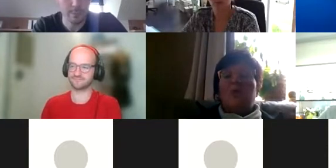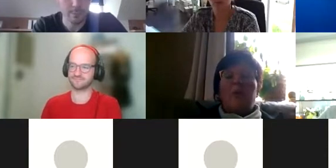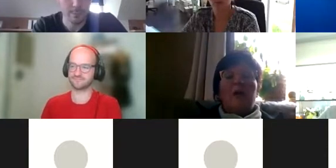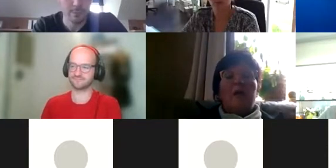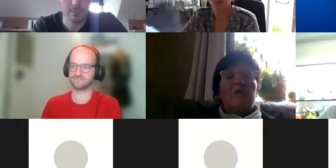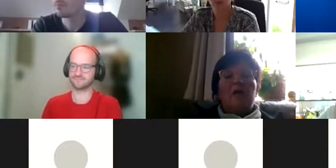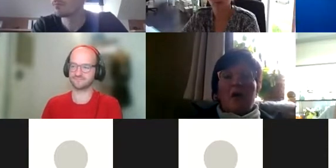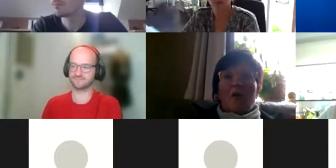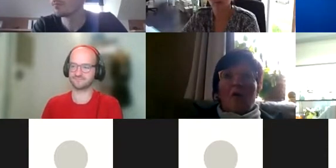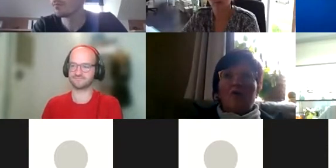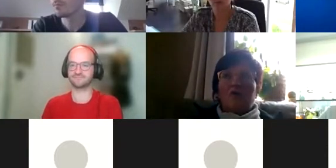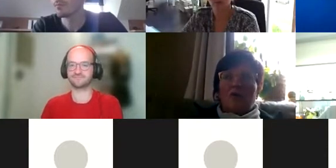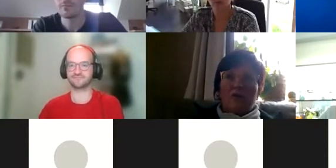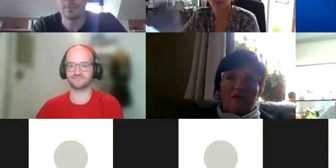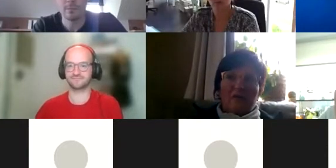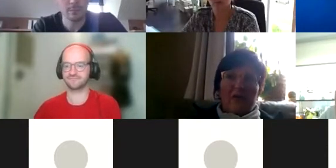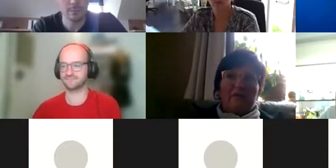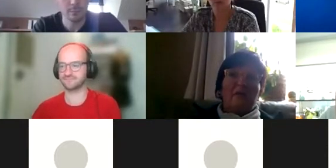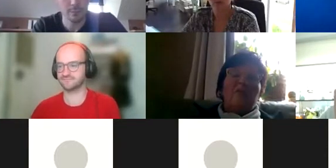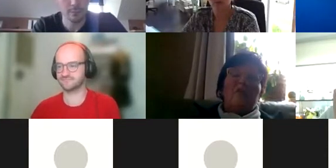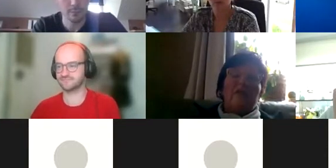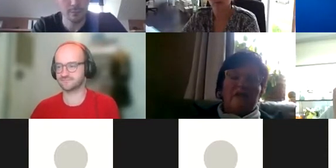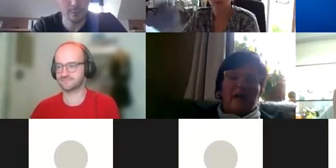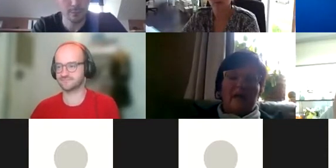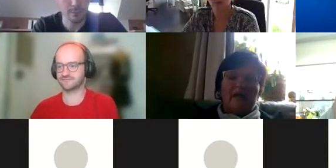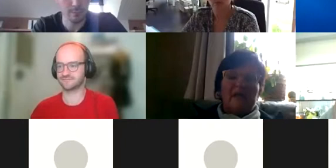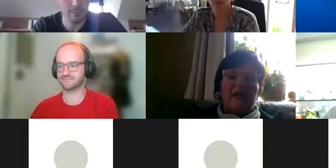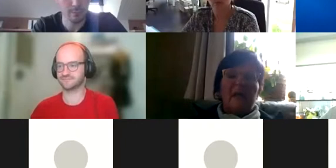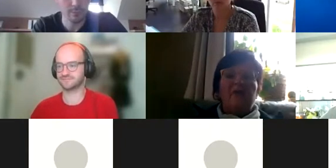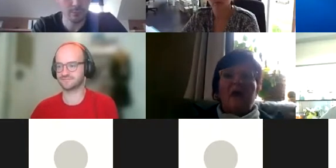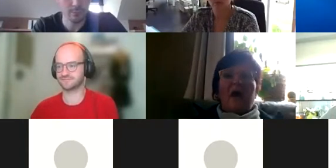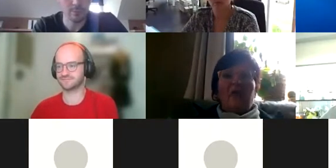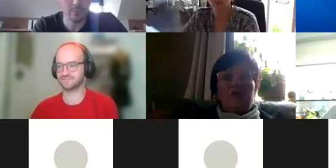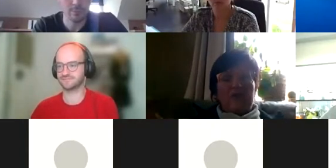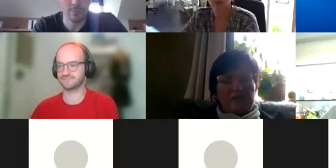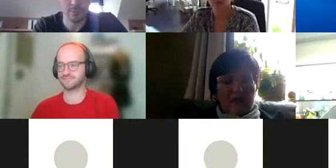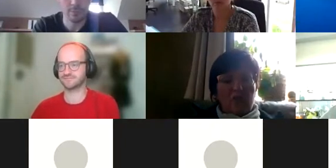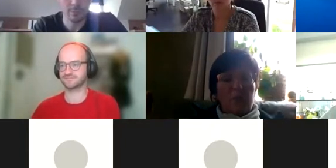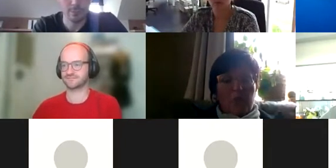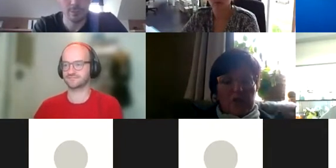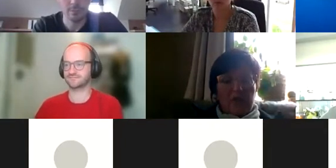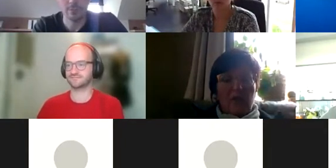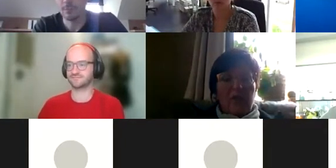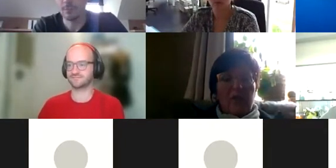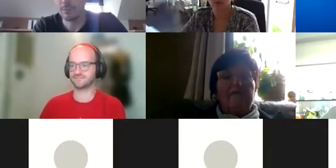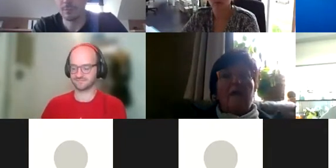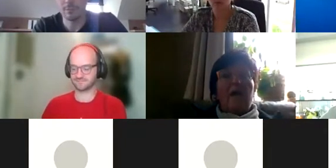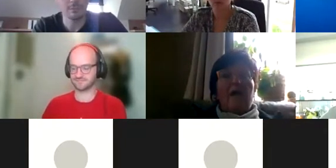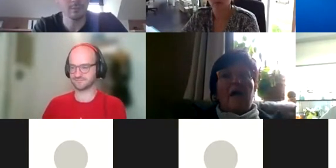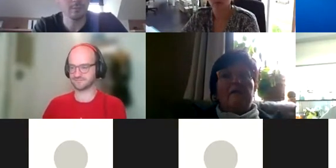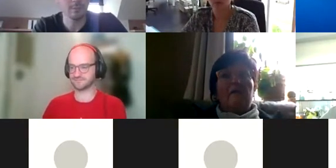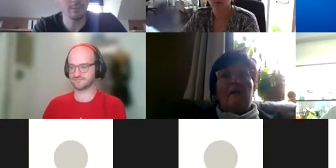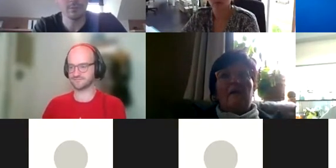dat is ook wel belangrijk. Nu, ook door dat feit dat we nu digitaal inschrijven, hebben we nu dit jaar ook een bus